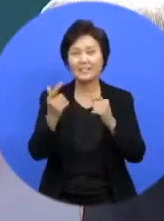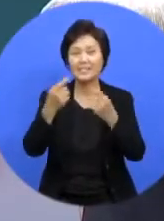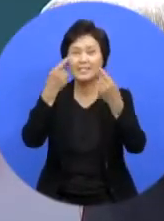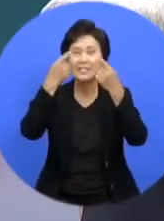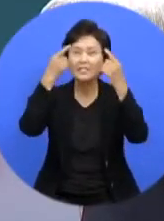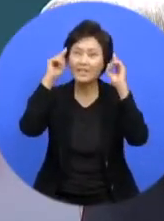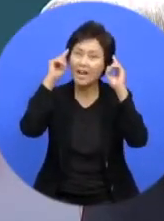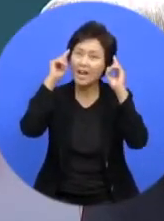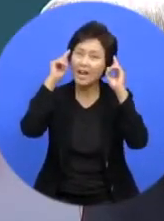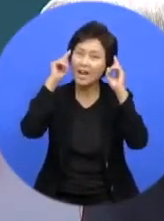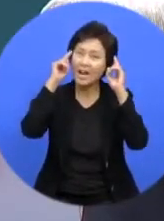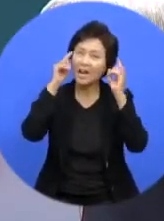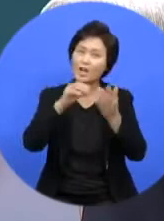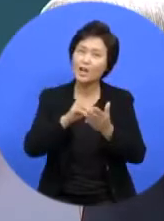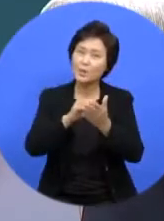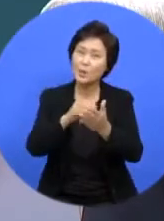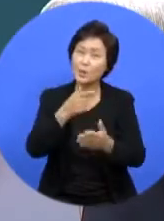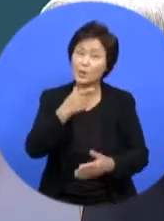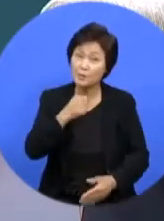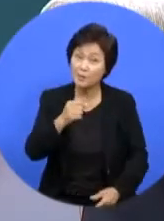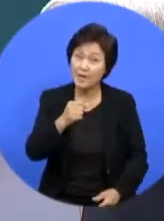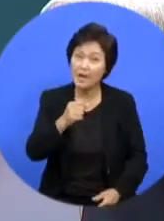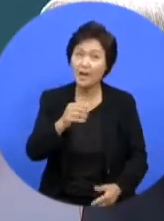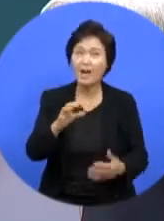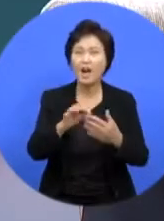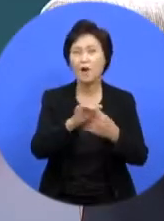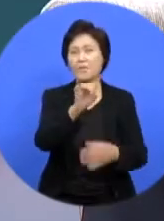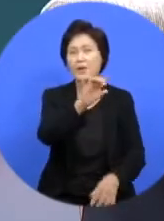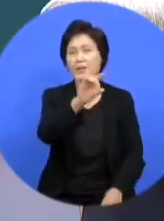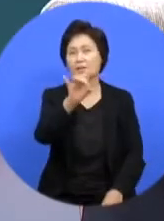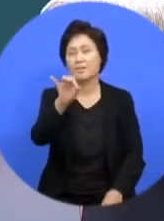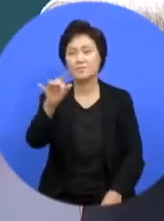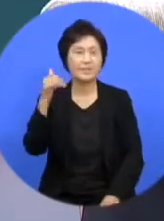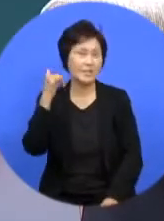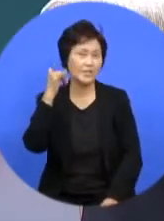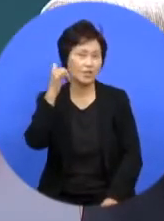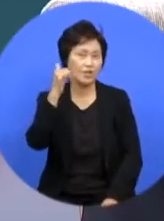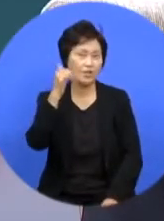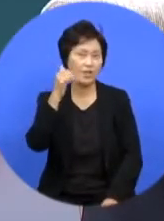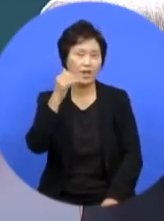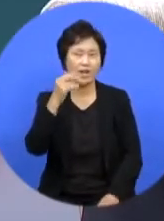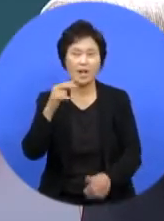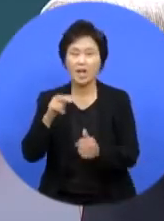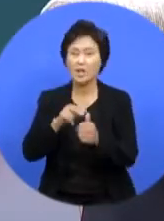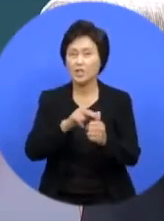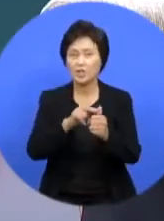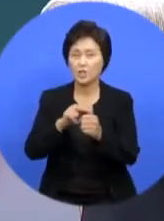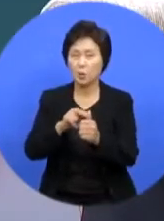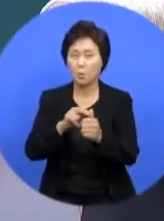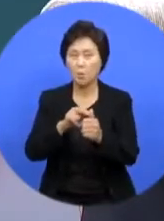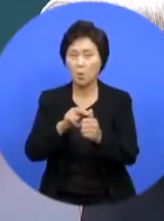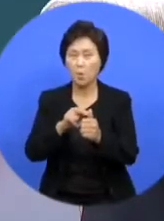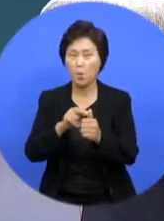워낙 가고 싶다고 하면 네. 하나하나씩 전화해가지고 네. 정보를. 하거든요. 네, 일일이 네, 그 대학의 담당자하고